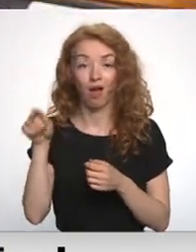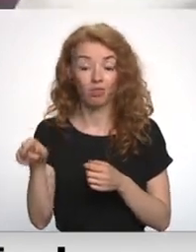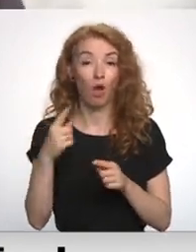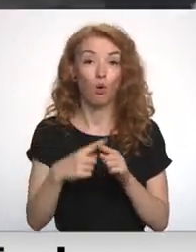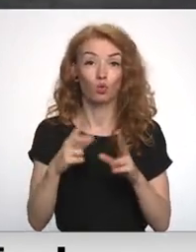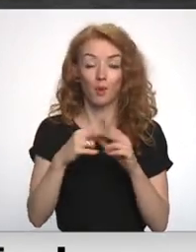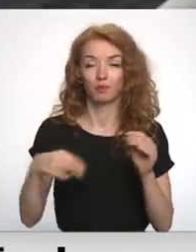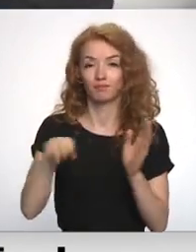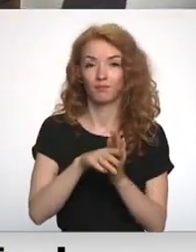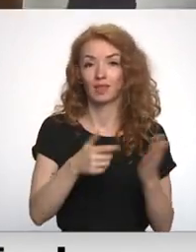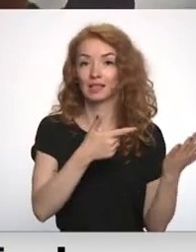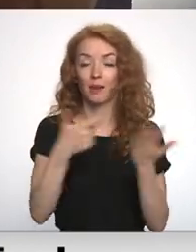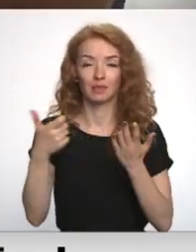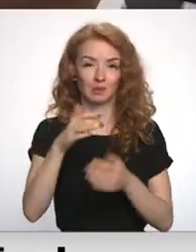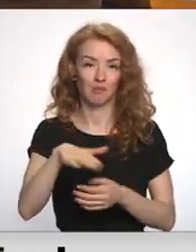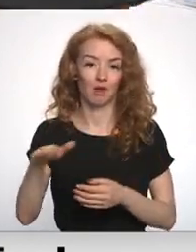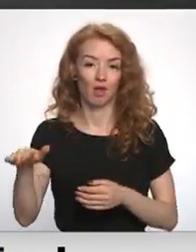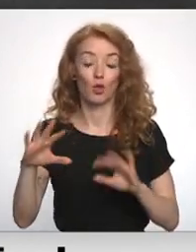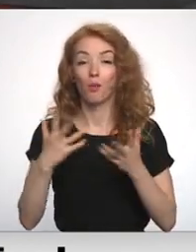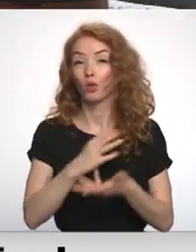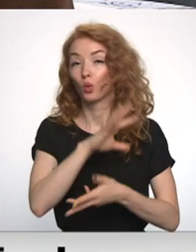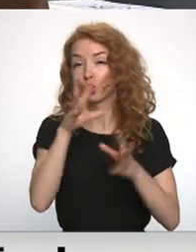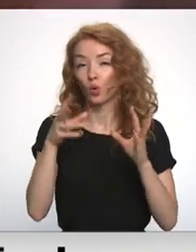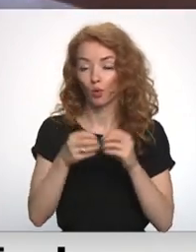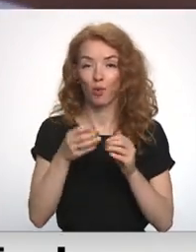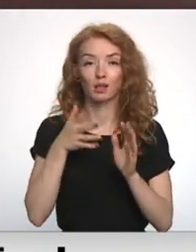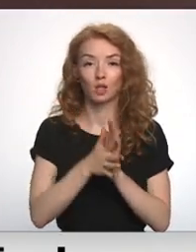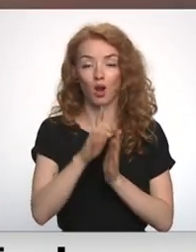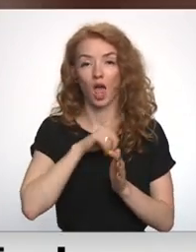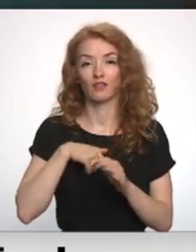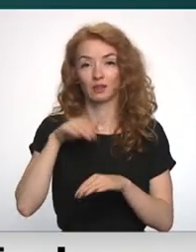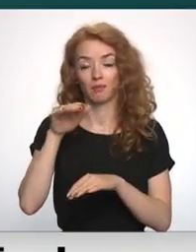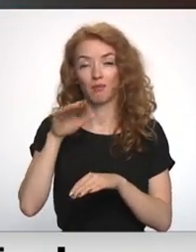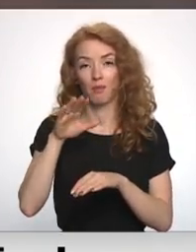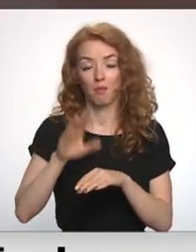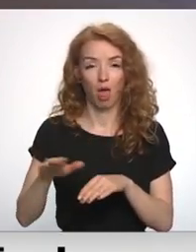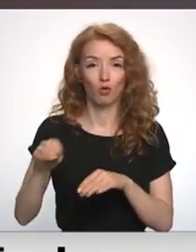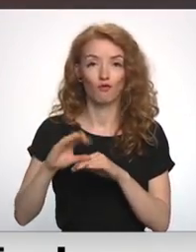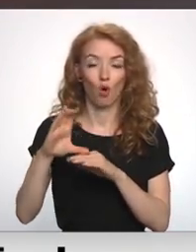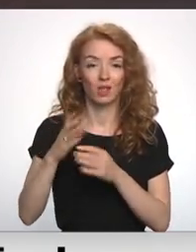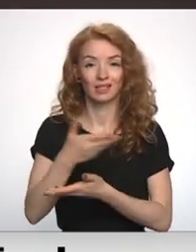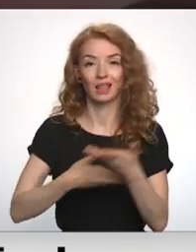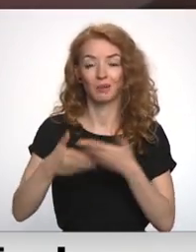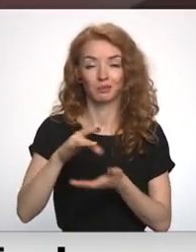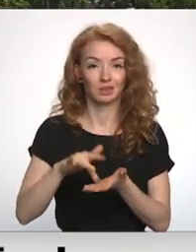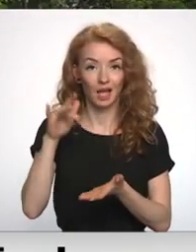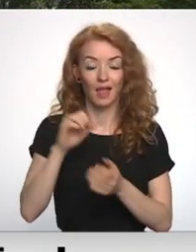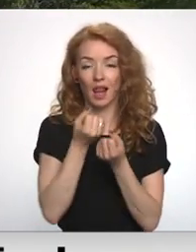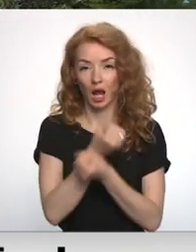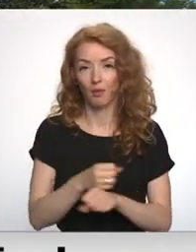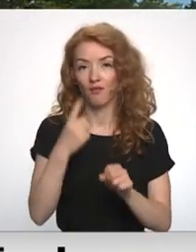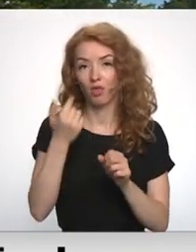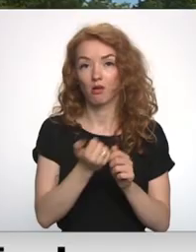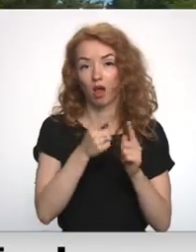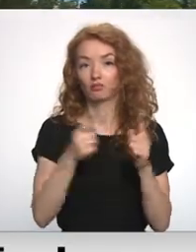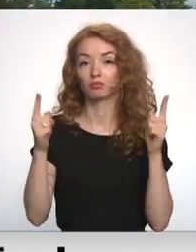nometnēs piedalīsies 700 bērnu, bet kopumā caur Latvijas bērnu fonda sadarbības centriem rehabilitāciju gada laikā